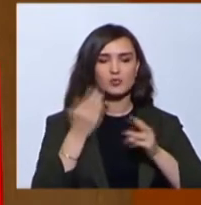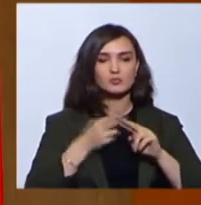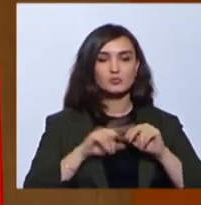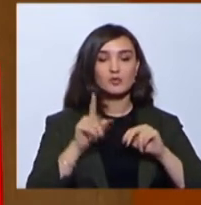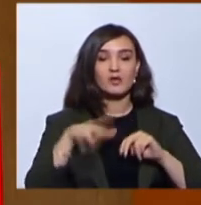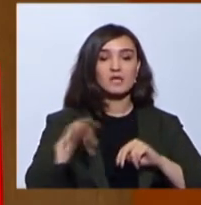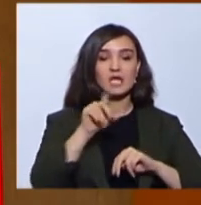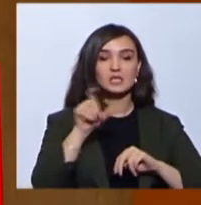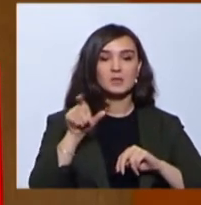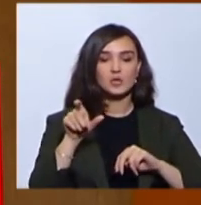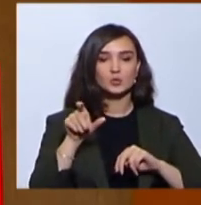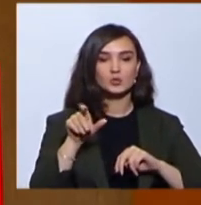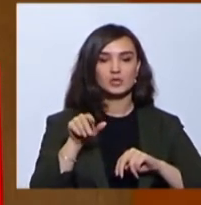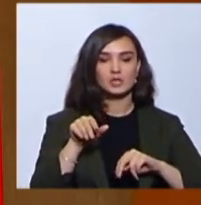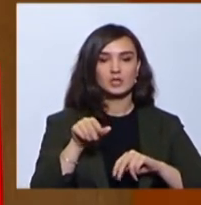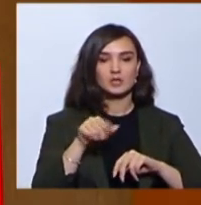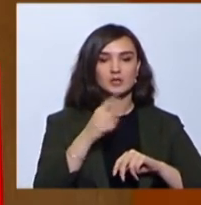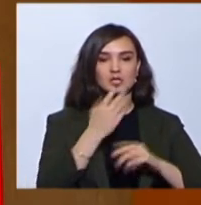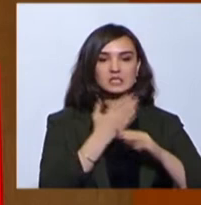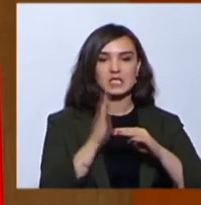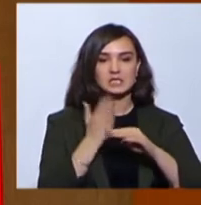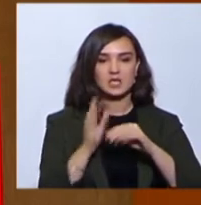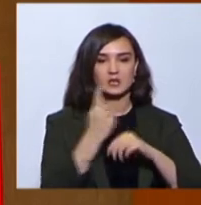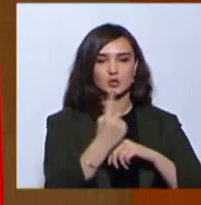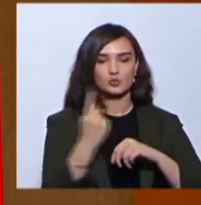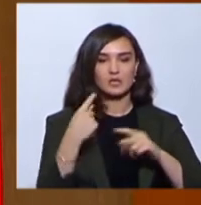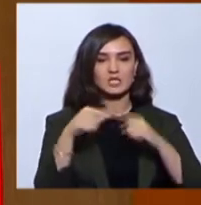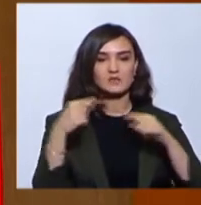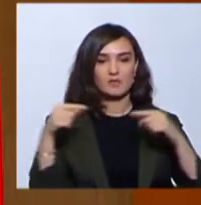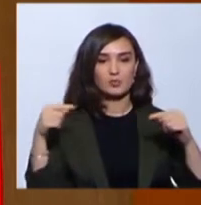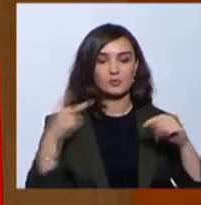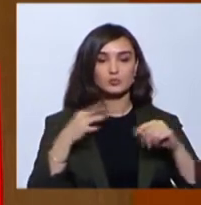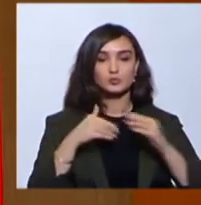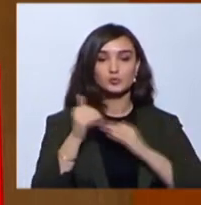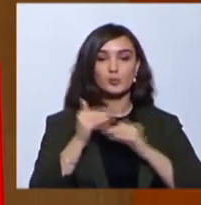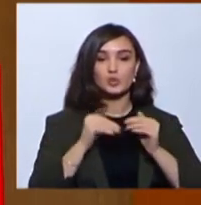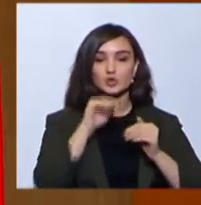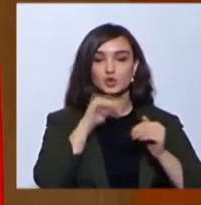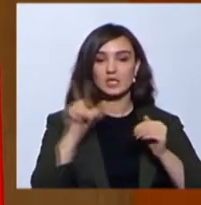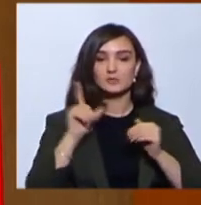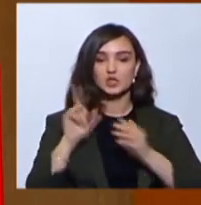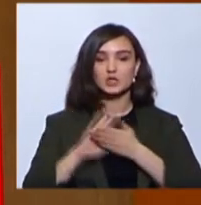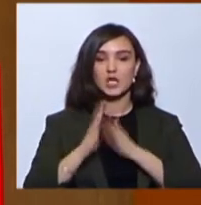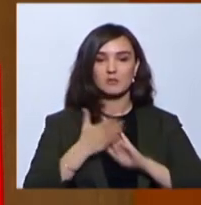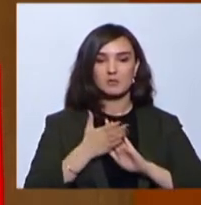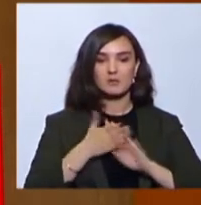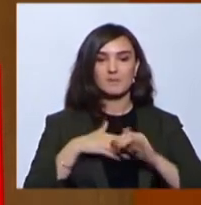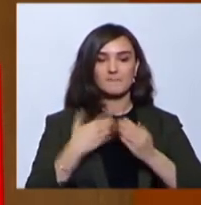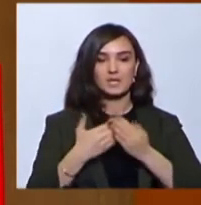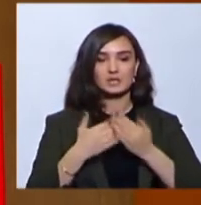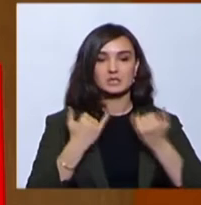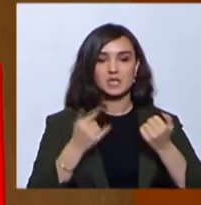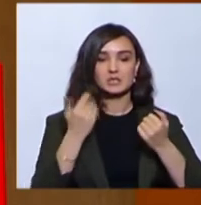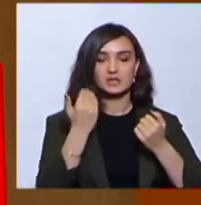რომ ყველა ადამიანი ერთადერთი და განსაკუთრებულია, მაგრამ არსებობს შეთანხმება პროფესიონალებს შორის და ეს შეთანხმება, რომელიც